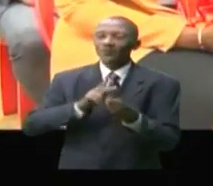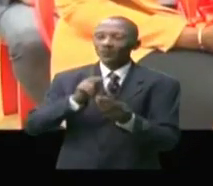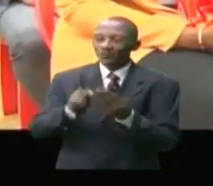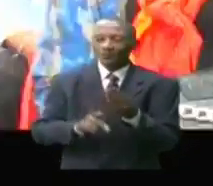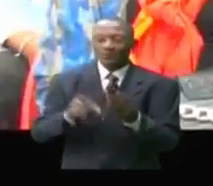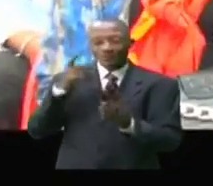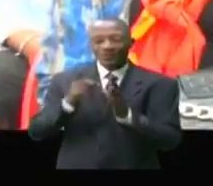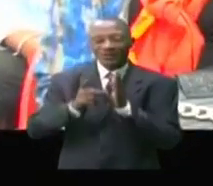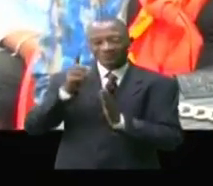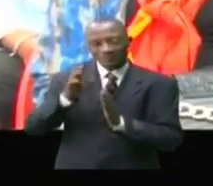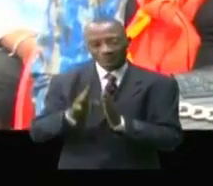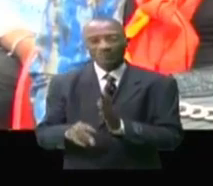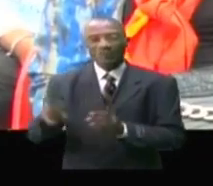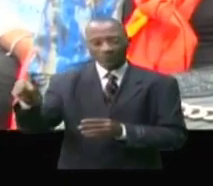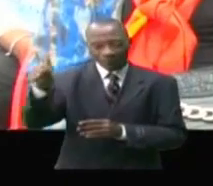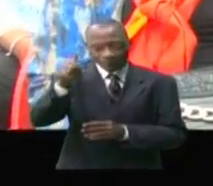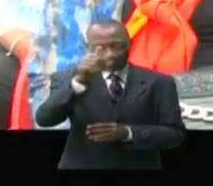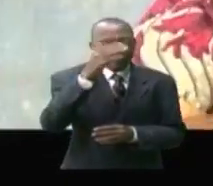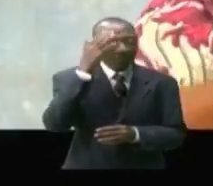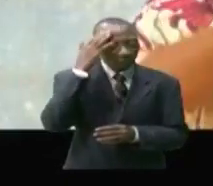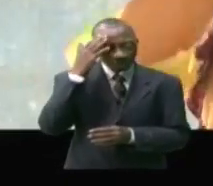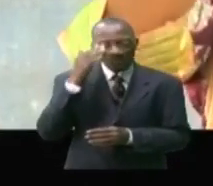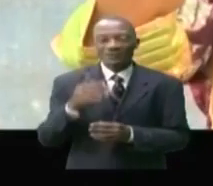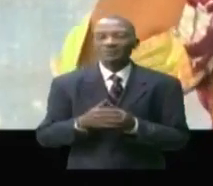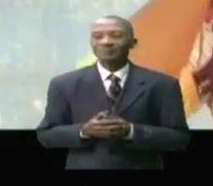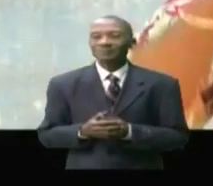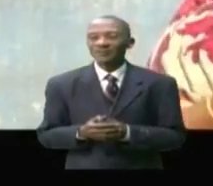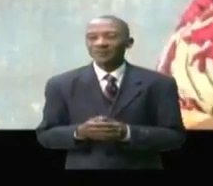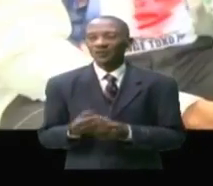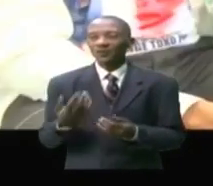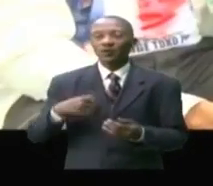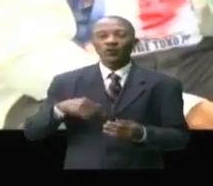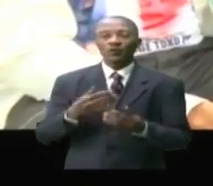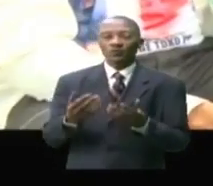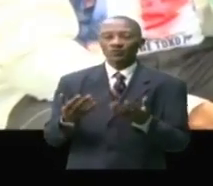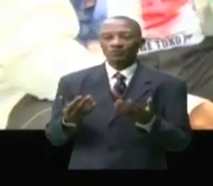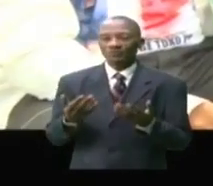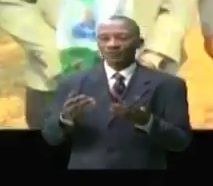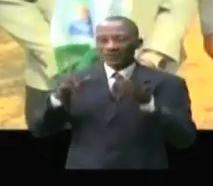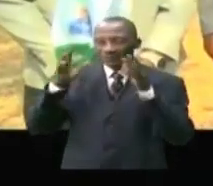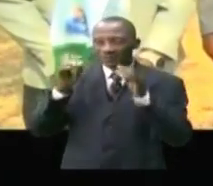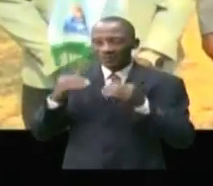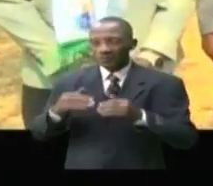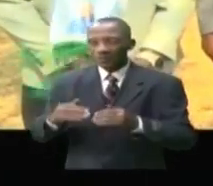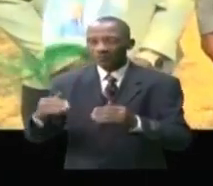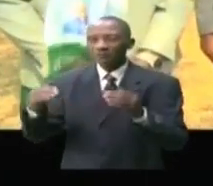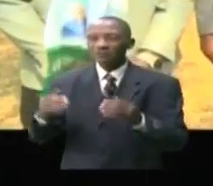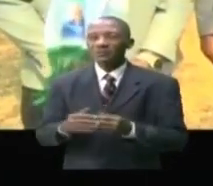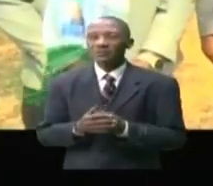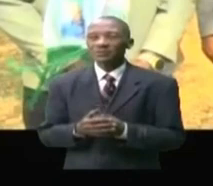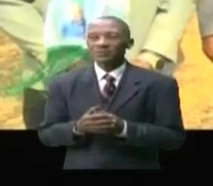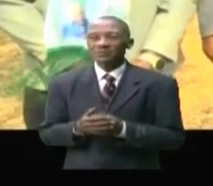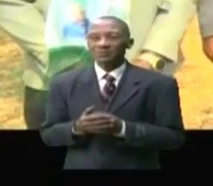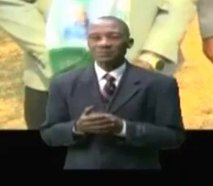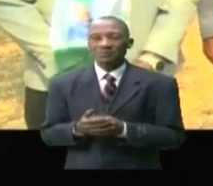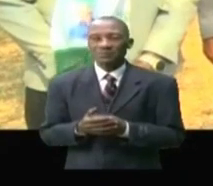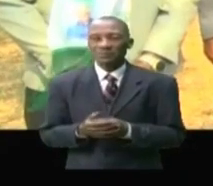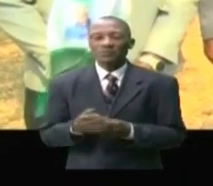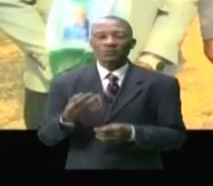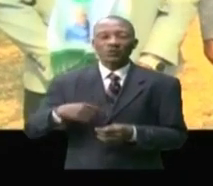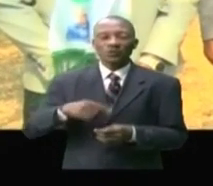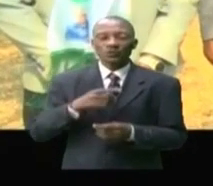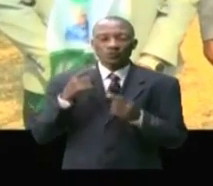certaines provinces, avant de revenir sur l'importance de cette activité. Dans le souci de soutenir la vision du chef de